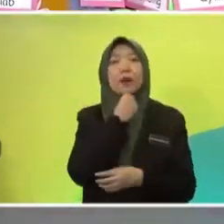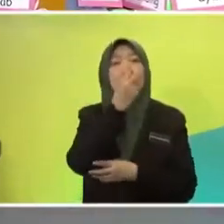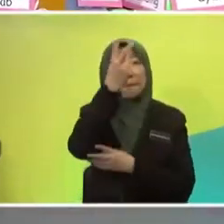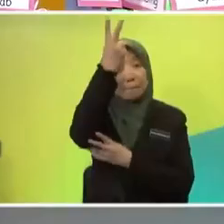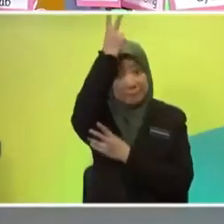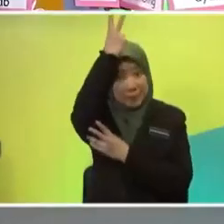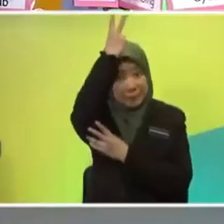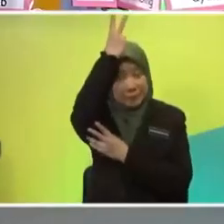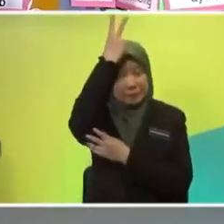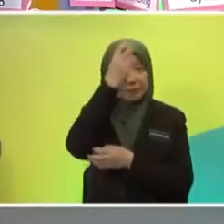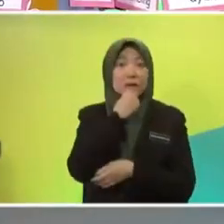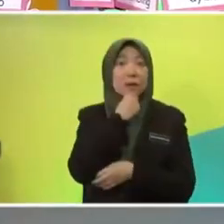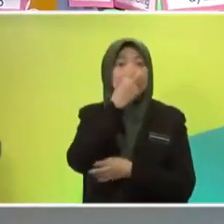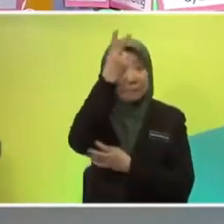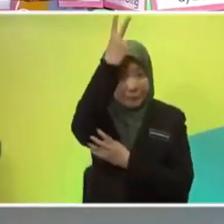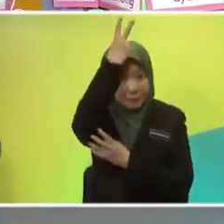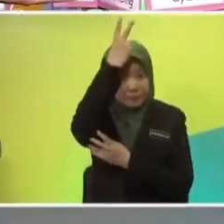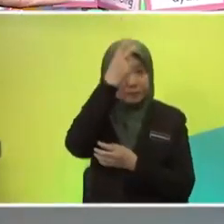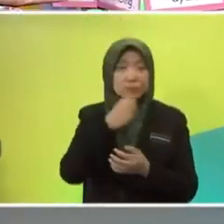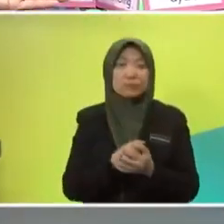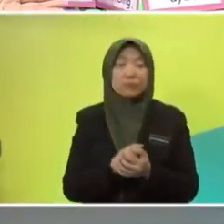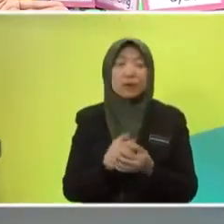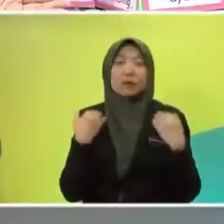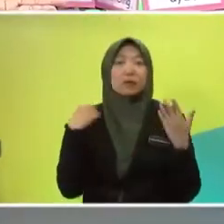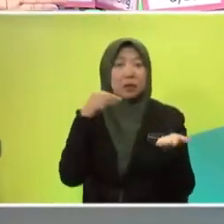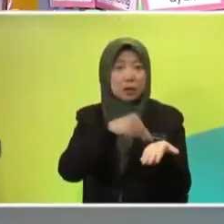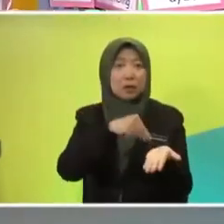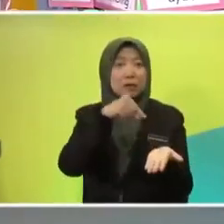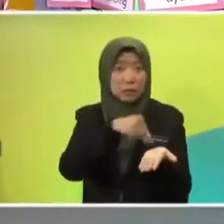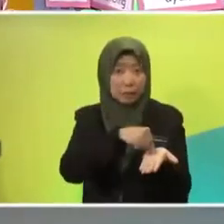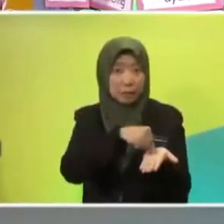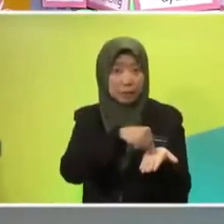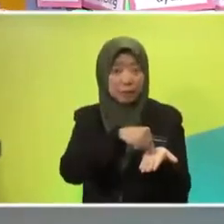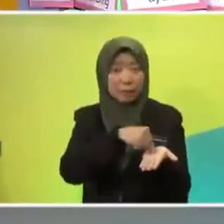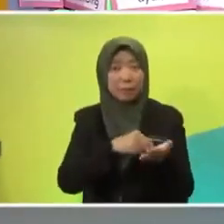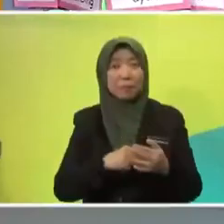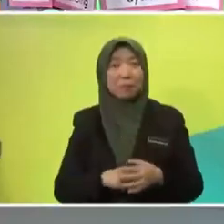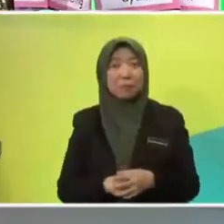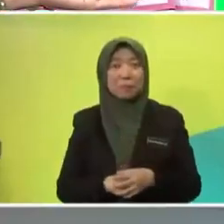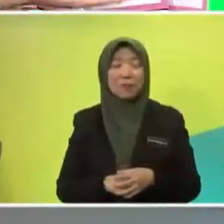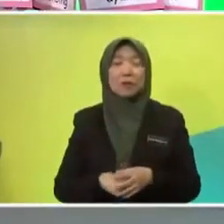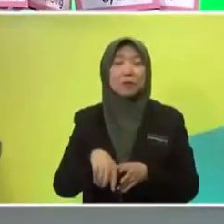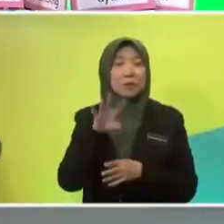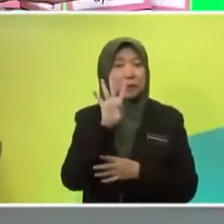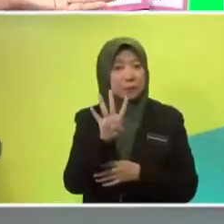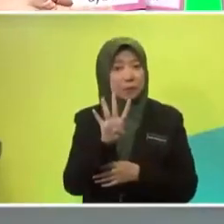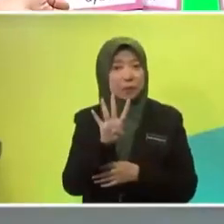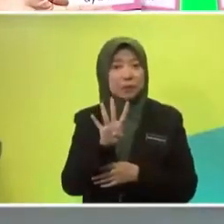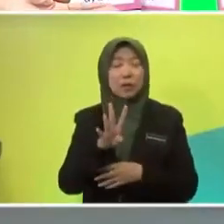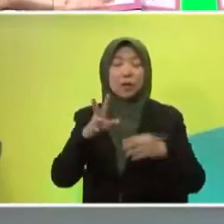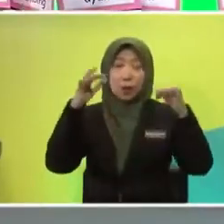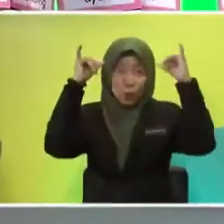kambing. Kambing. Yang ketiga ayam. Ayam. Yang keempat